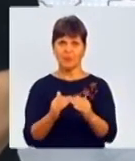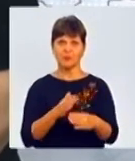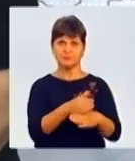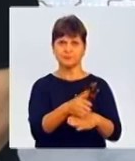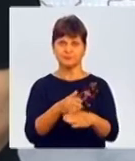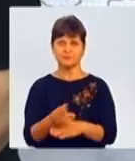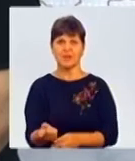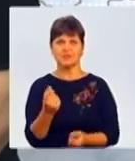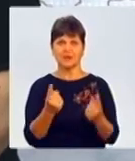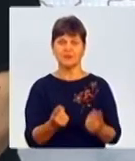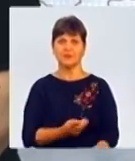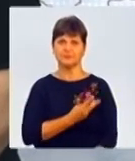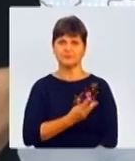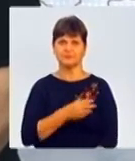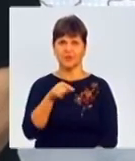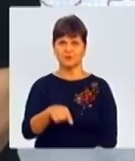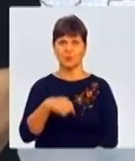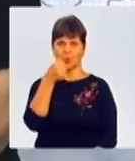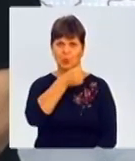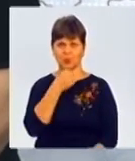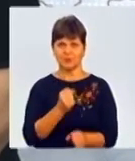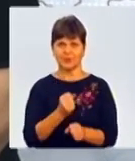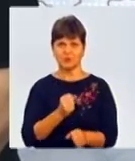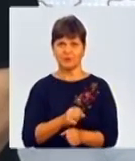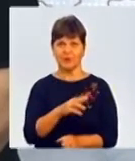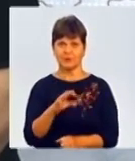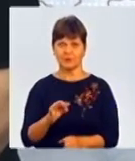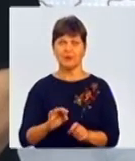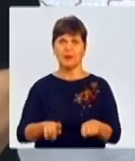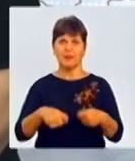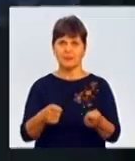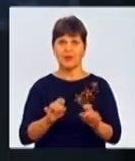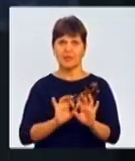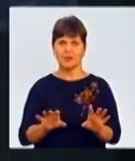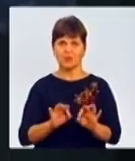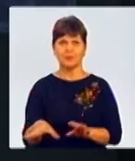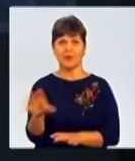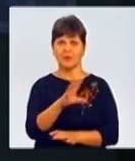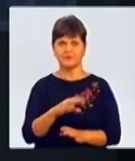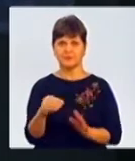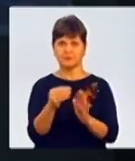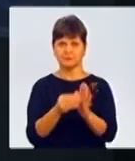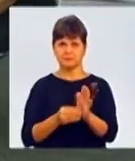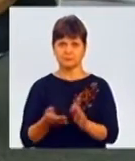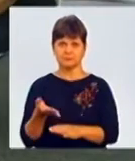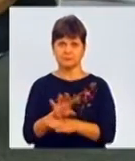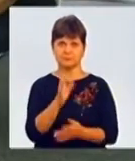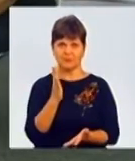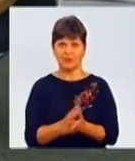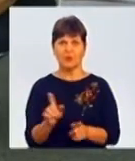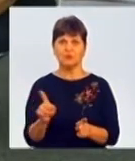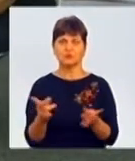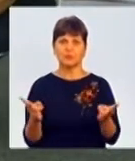про намір працювати в цьому році. Дали свої рекомендації, вони всі визначені в приписах, що потрібно усунути, що